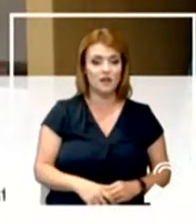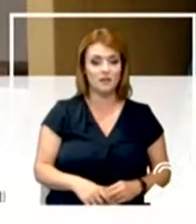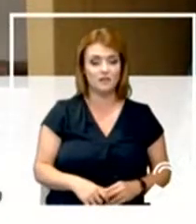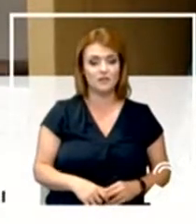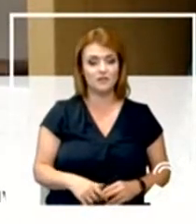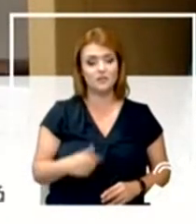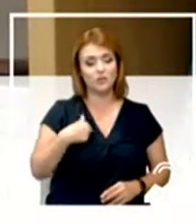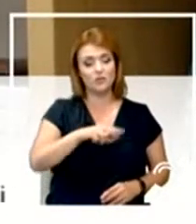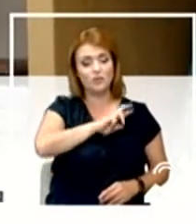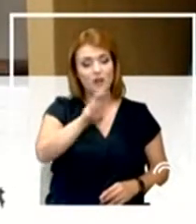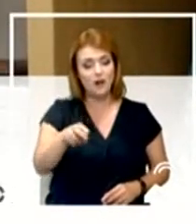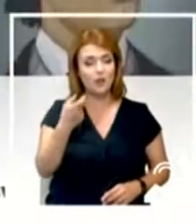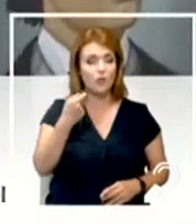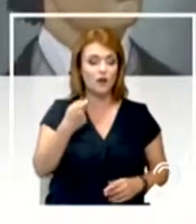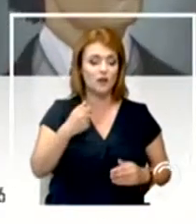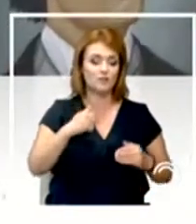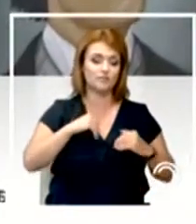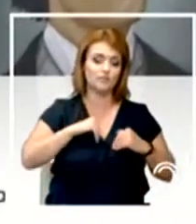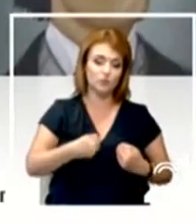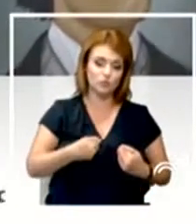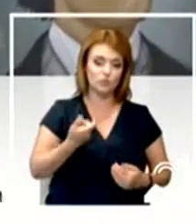mai ne alintă sufletul.